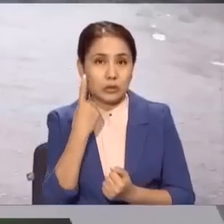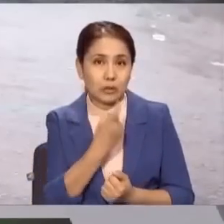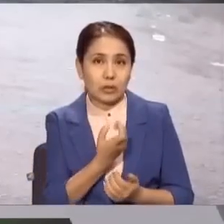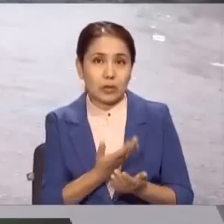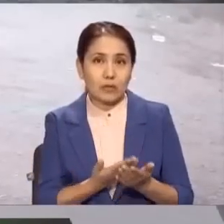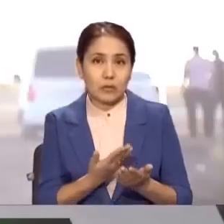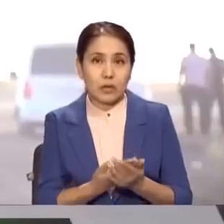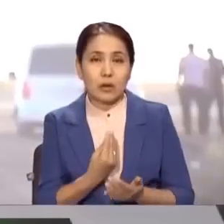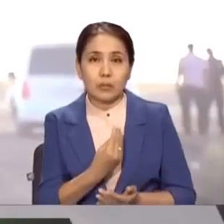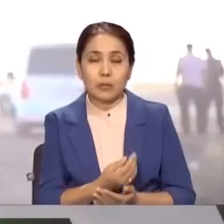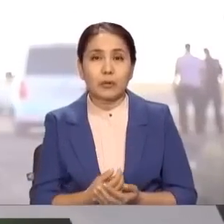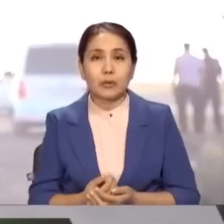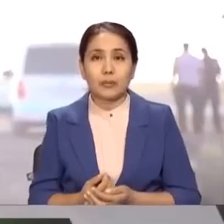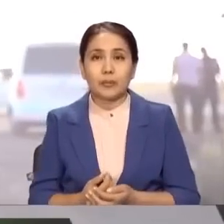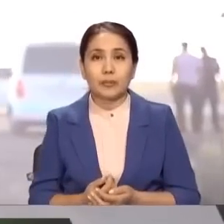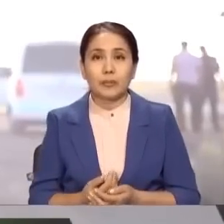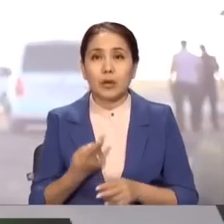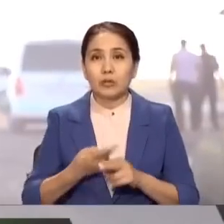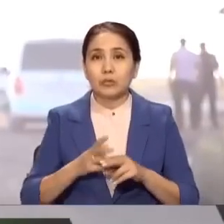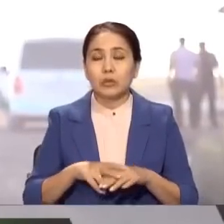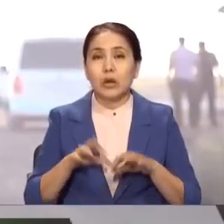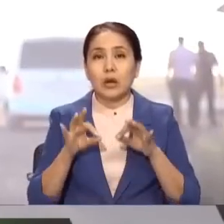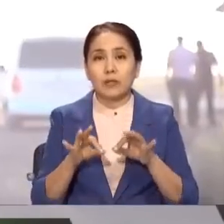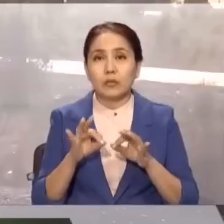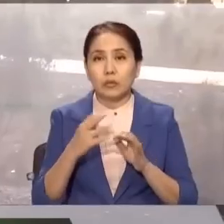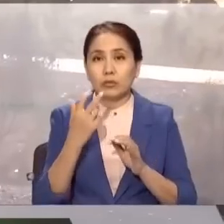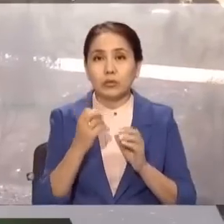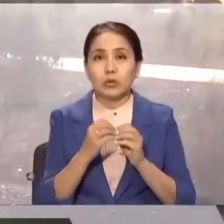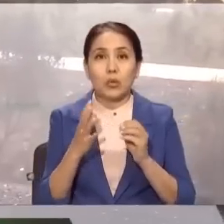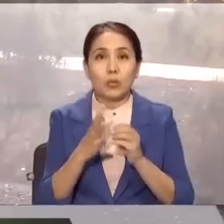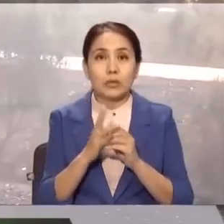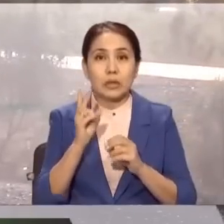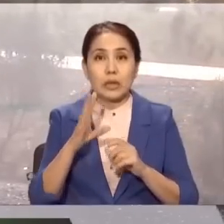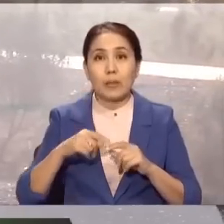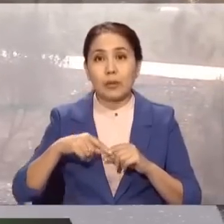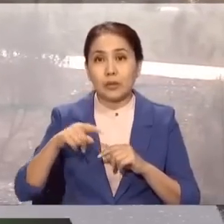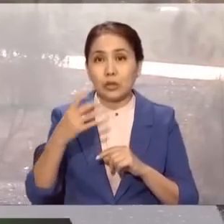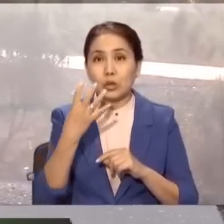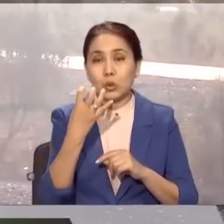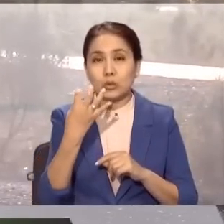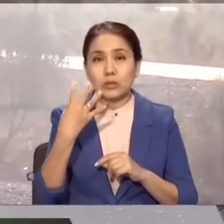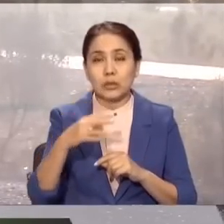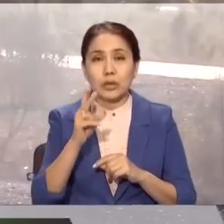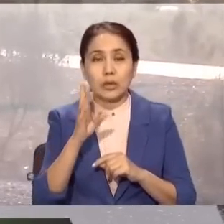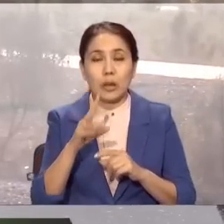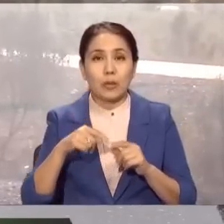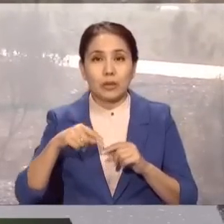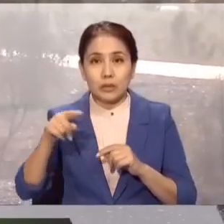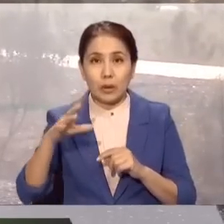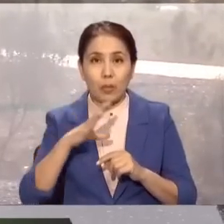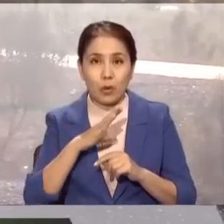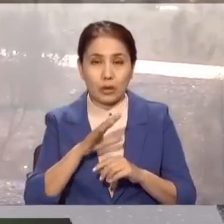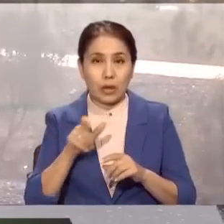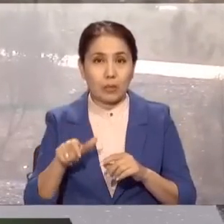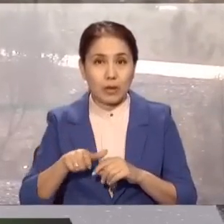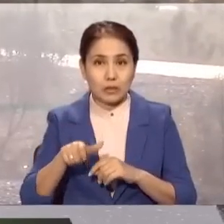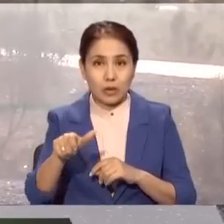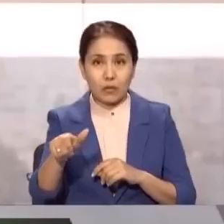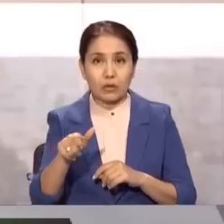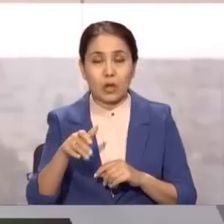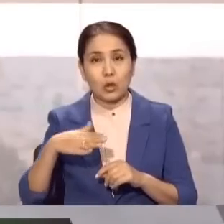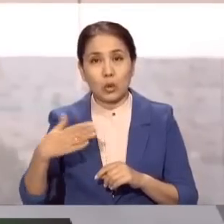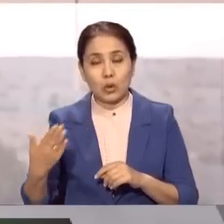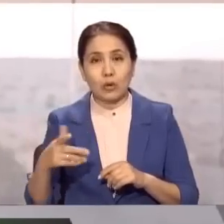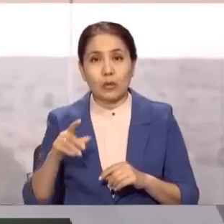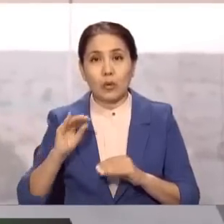tavsiyalar berilmoqda. Ushbu avtomobil yo'lning 315-kilometrdan 440-kilometrgacha bo'lgan masofada yo'l